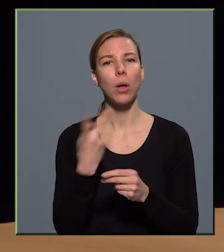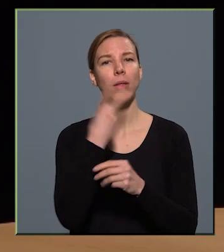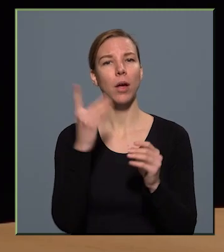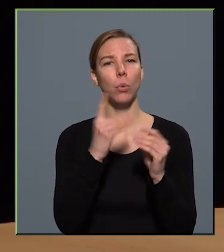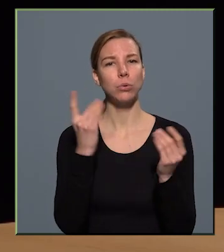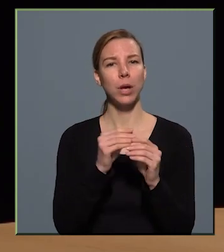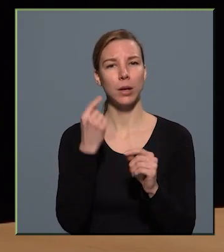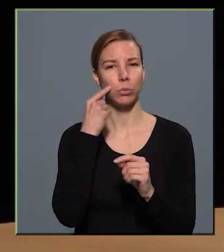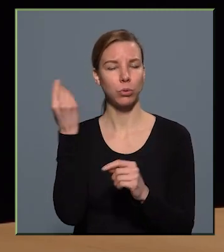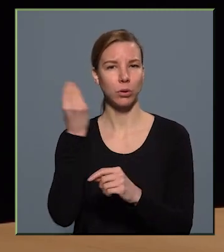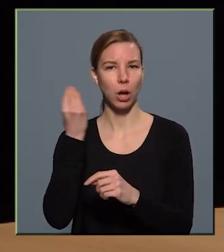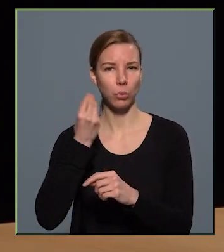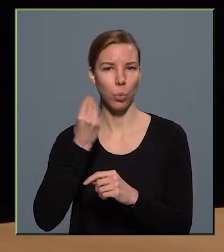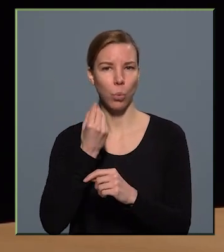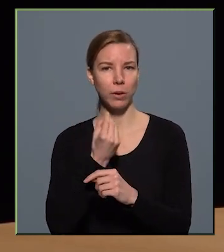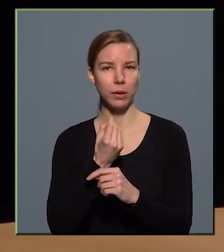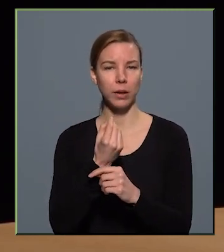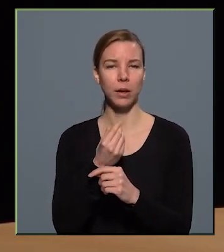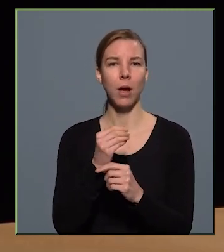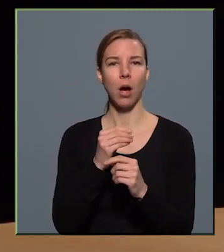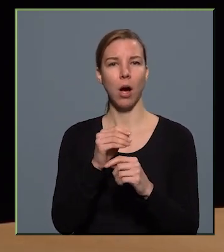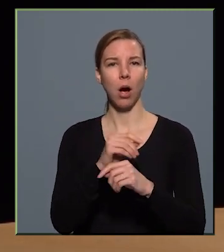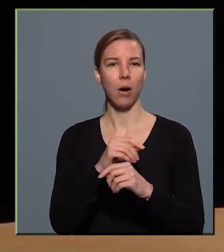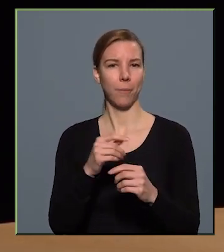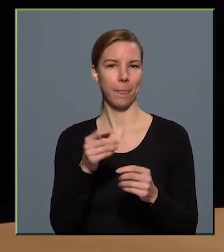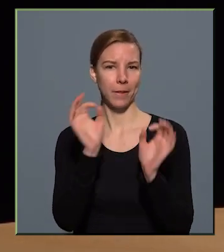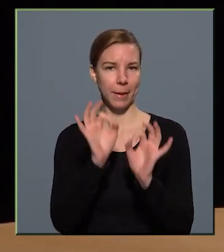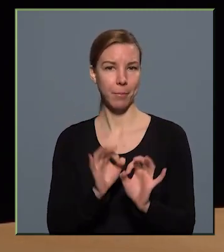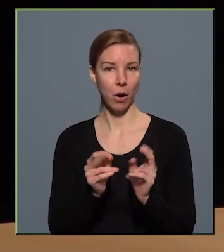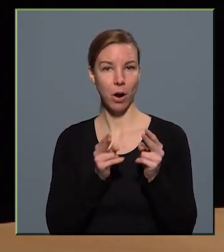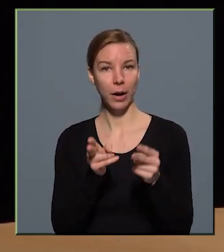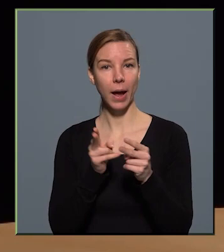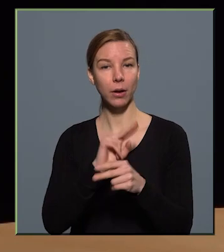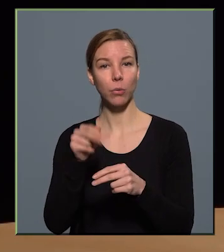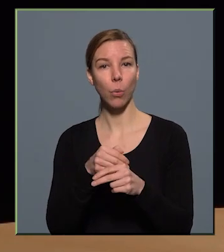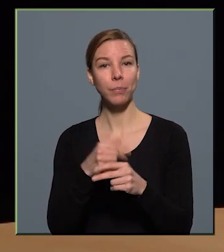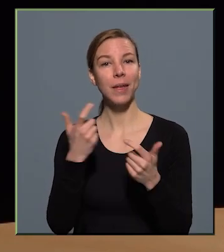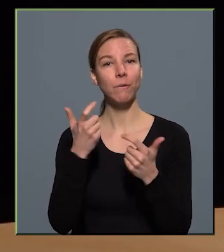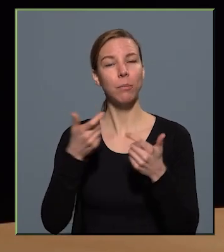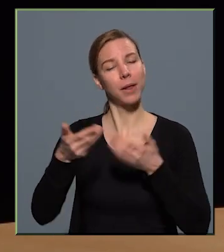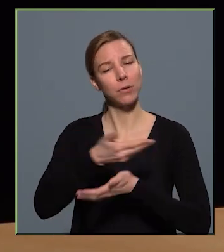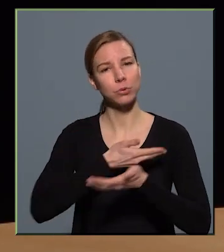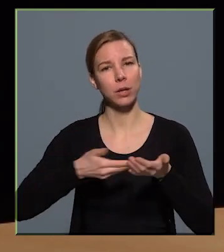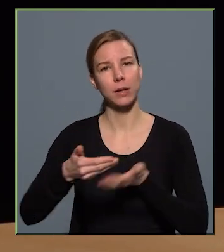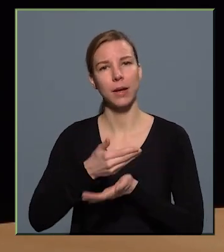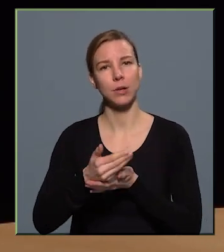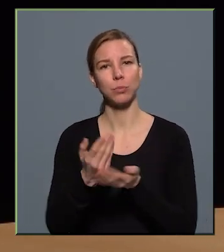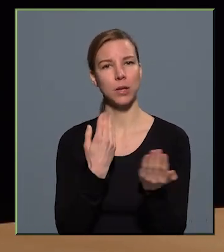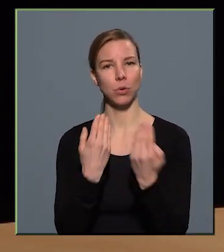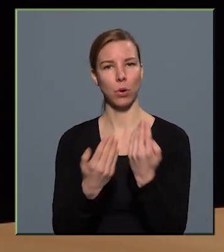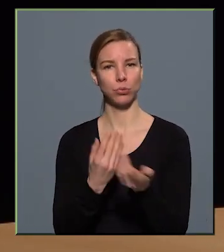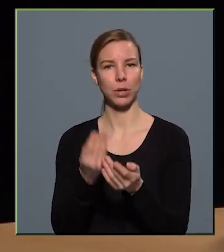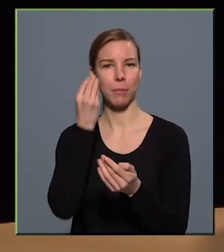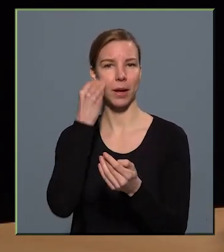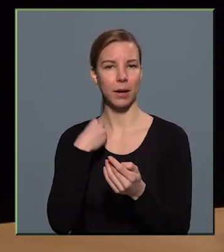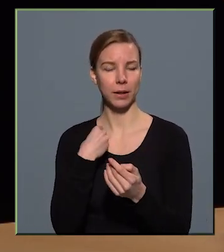szakújságírók tanulhatták magát az iparágat, ahol lehetett információt cserélni, és ahol egy picit kölcsönösen meg tudtuk érteni egymást,